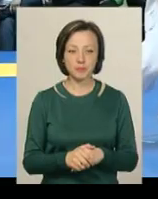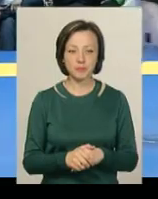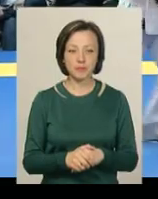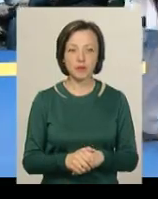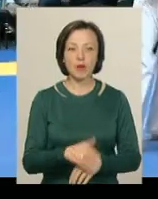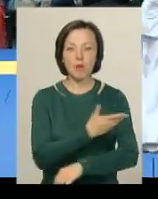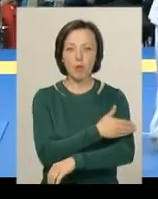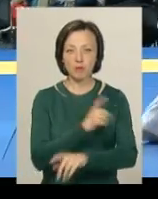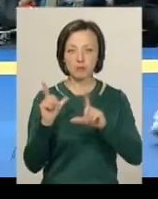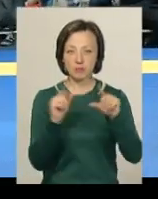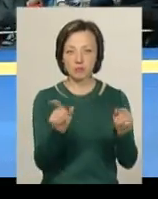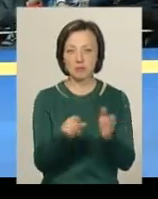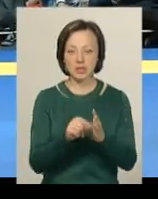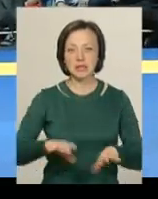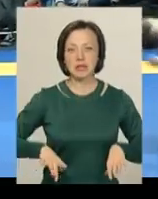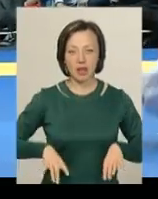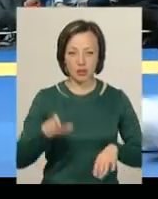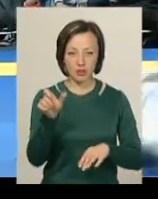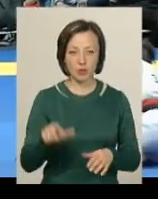Альона їздила з тренером.